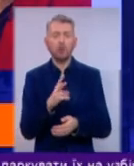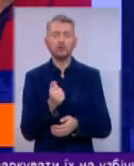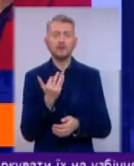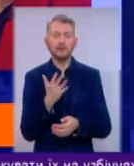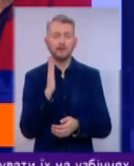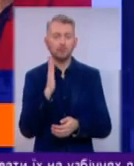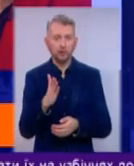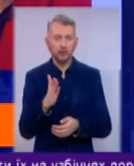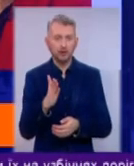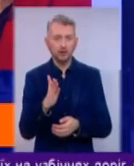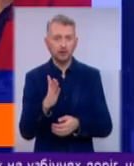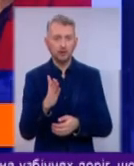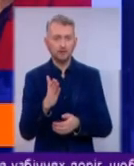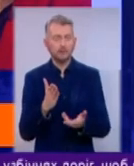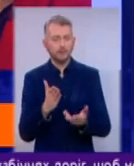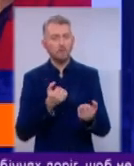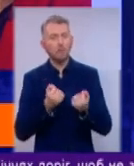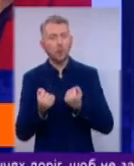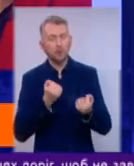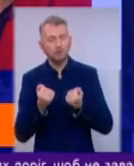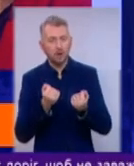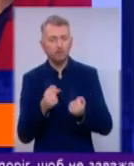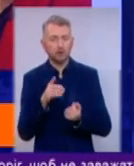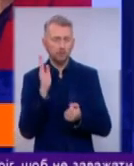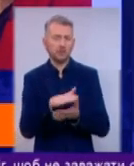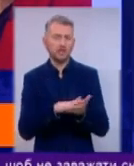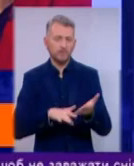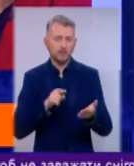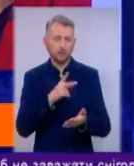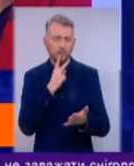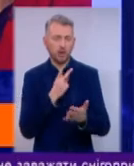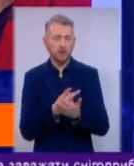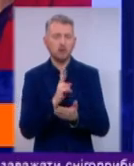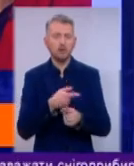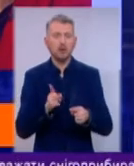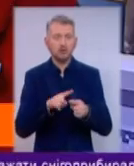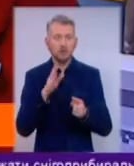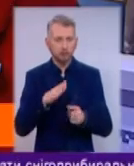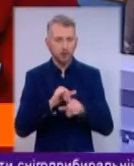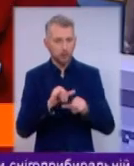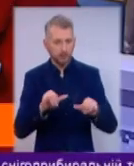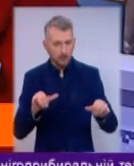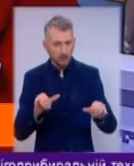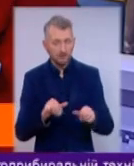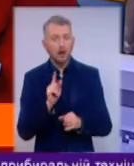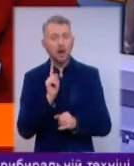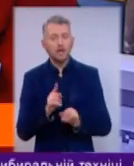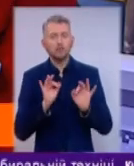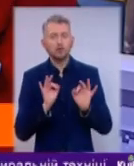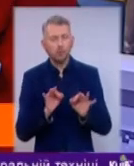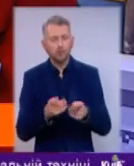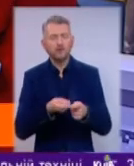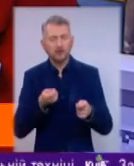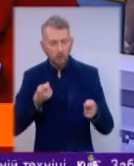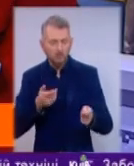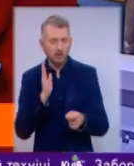буде, як то кажуть, боротьба, вона буде тривати, вона покаже, як цей процес буде розгортатися. Але, безумовно, затягування